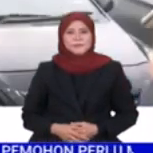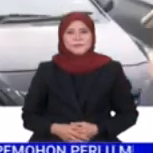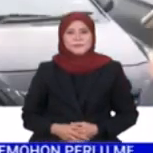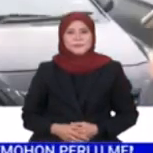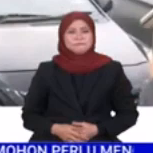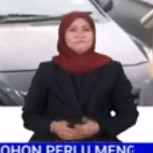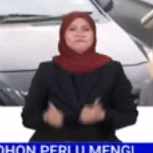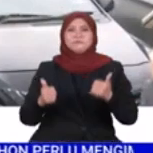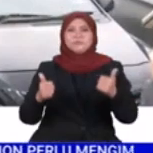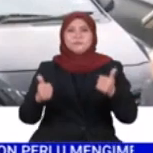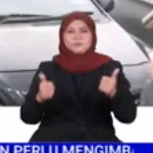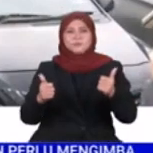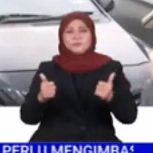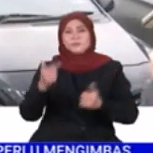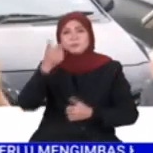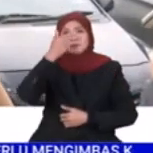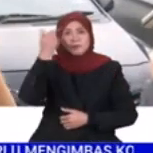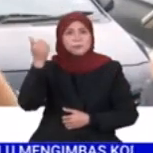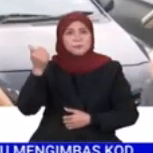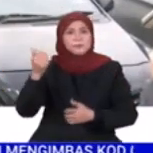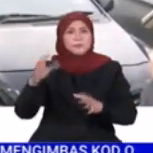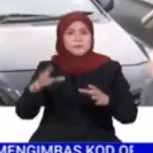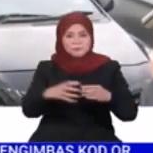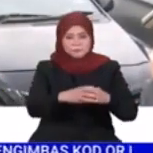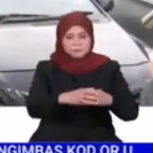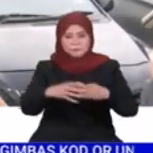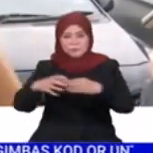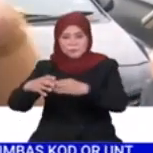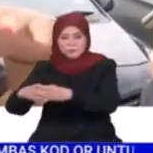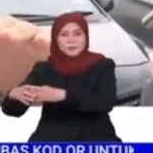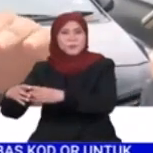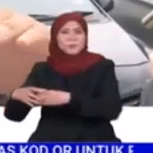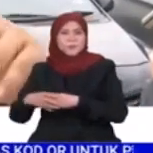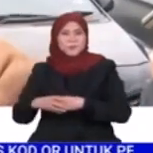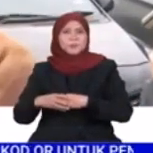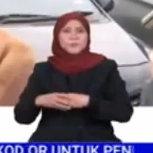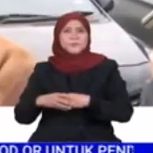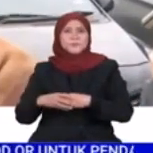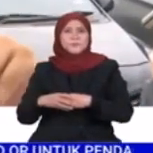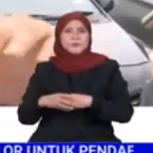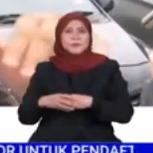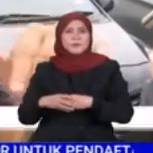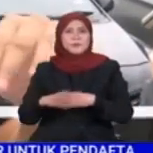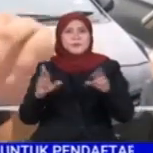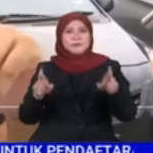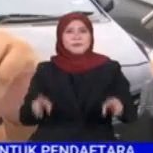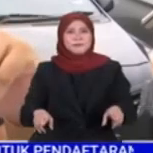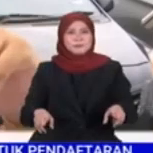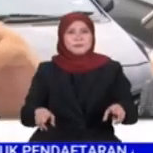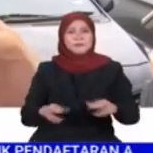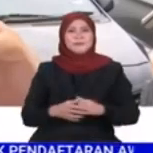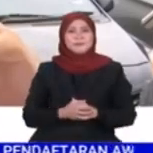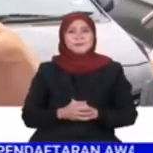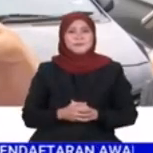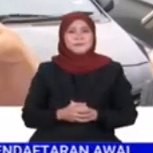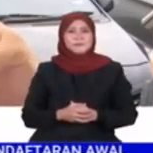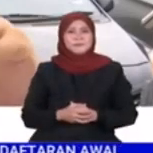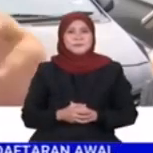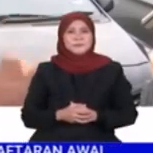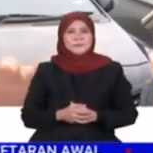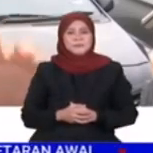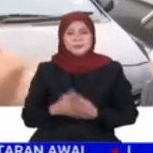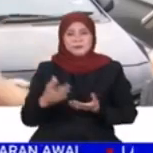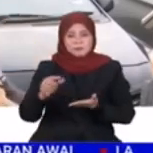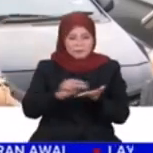Sangat baguslah sebab kita ada kategori-kategori yang kata apa? Rakyat kan,